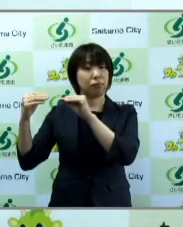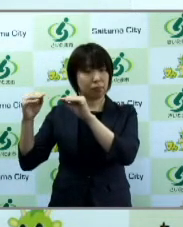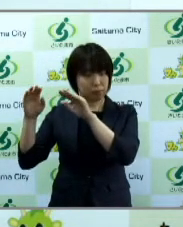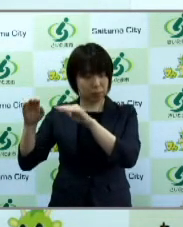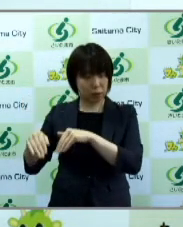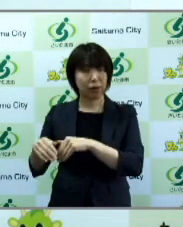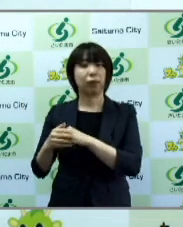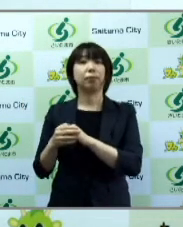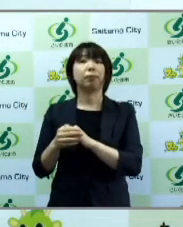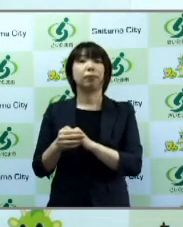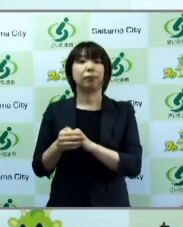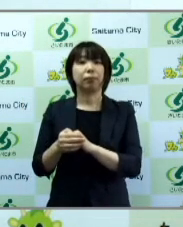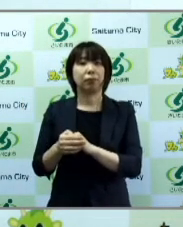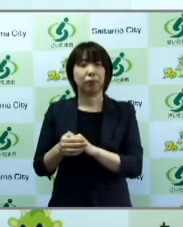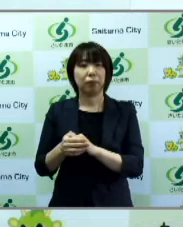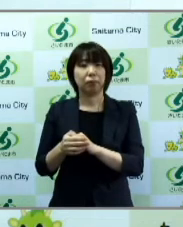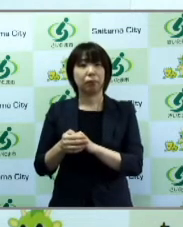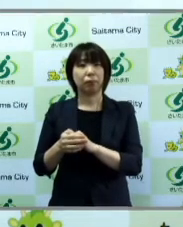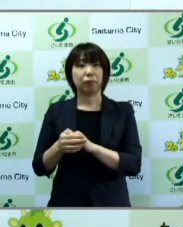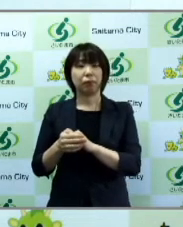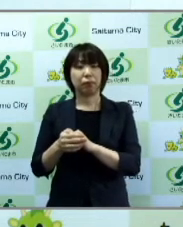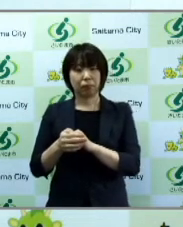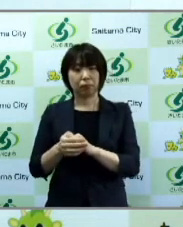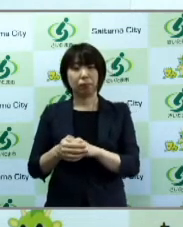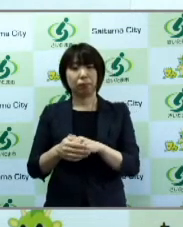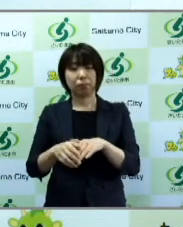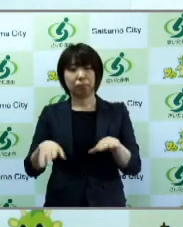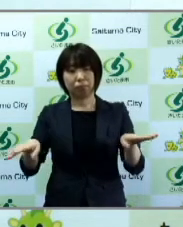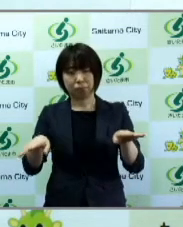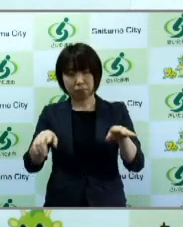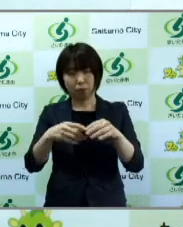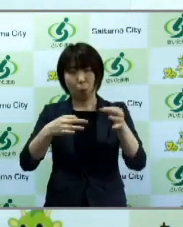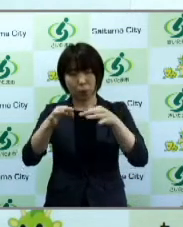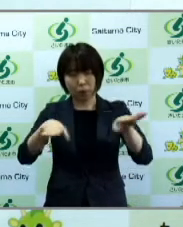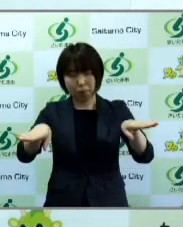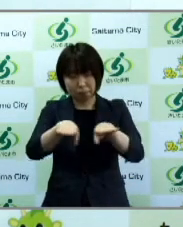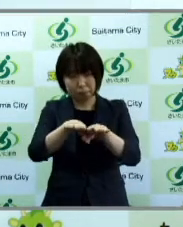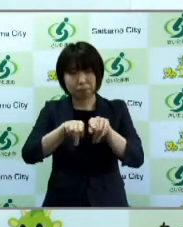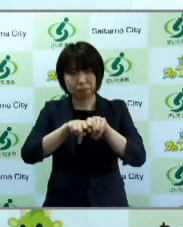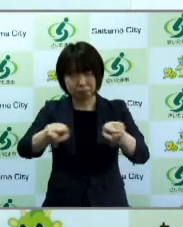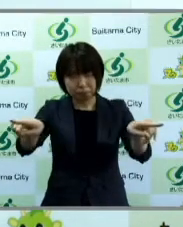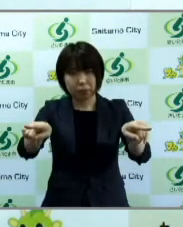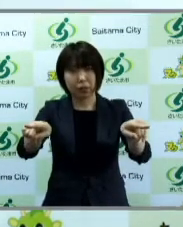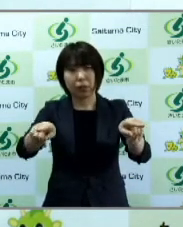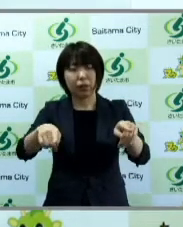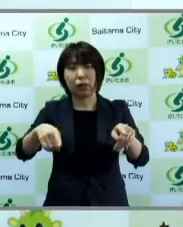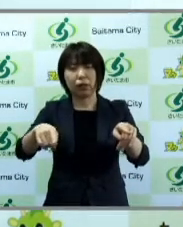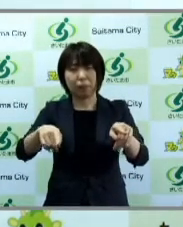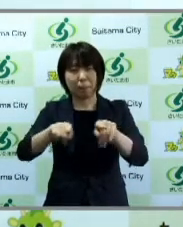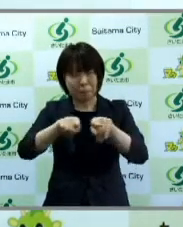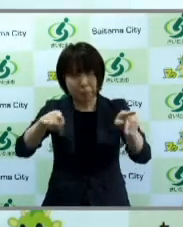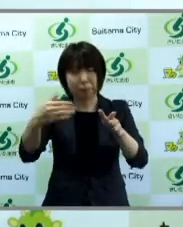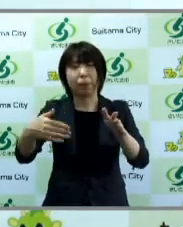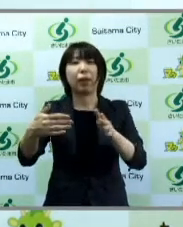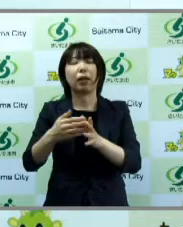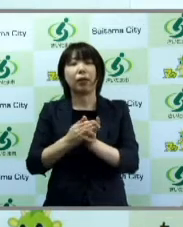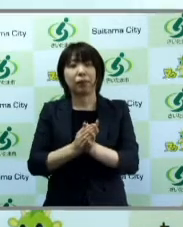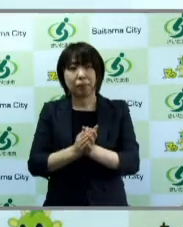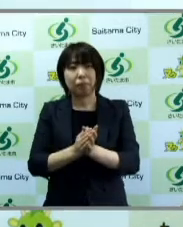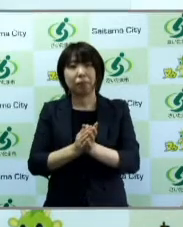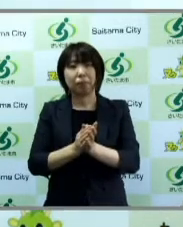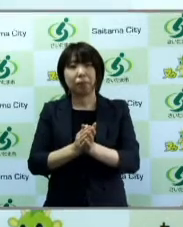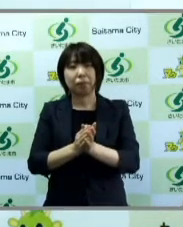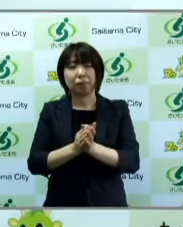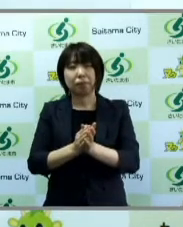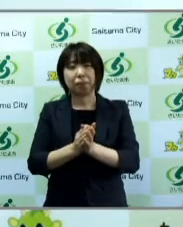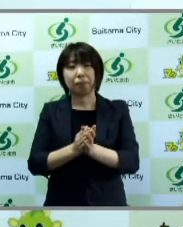ていないところの休業要請という意味は、これを徹底してくださいということを、 を申し上